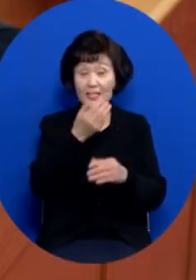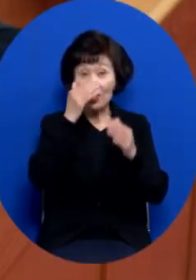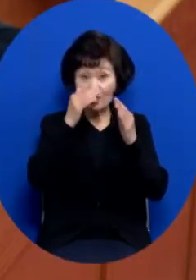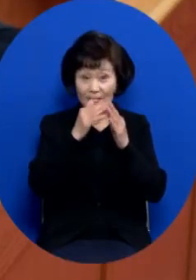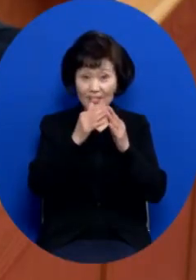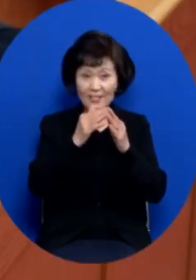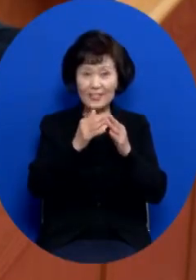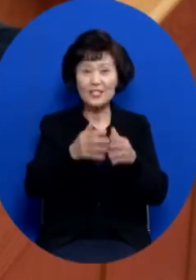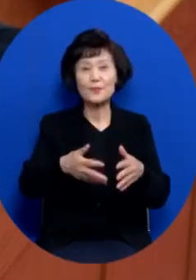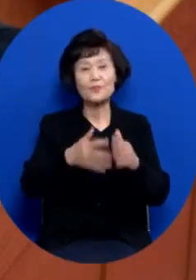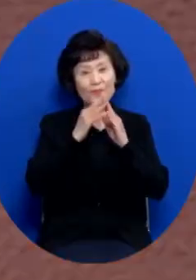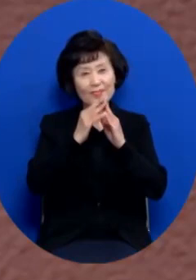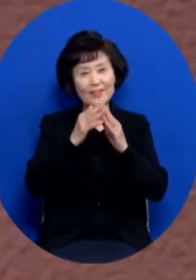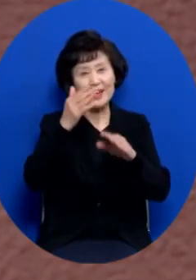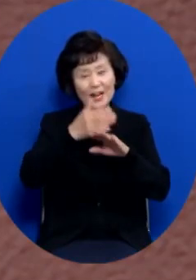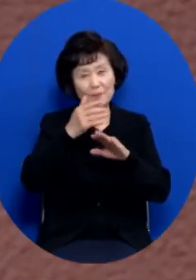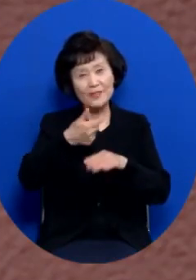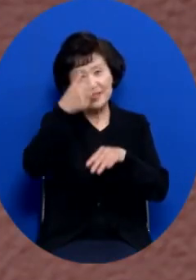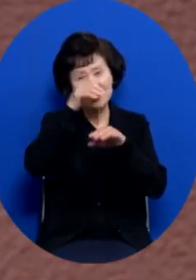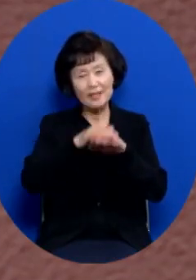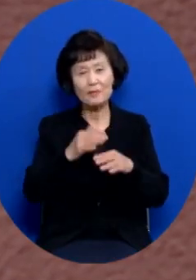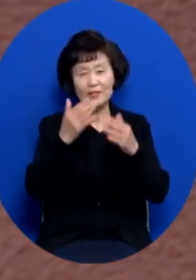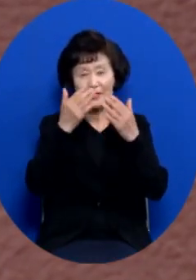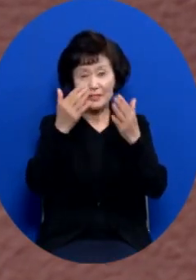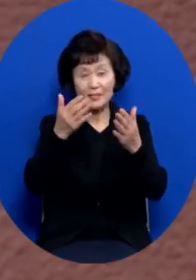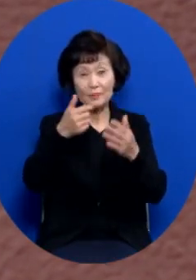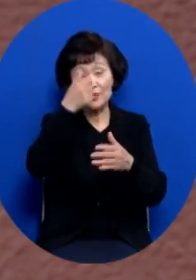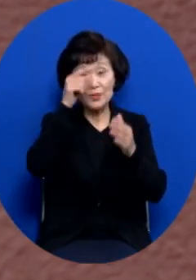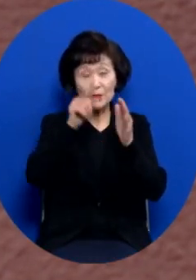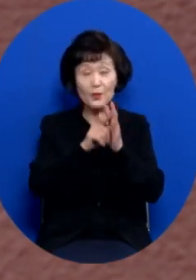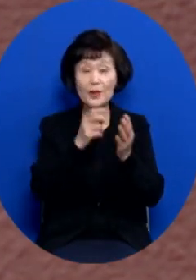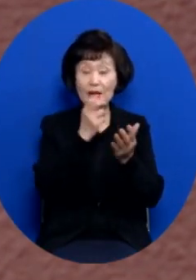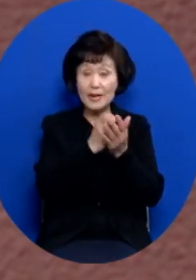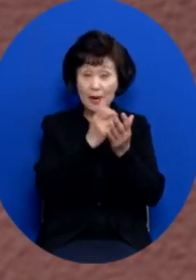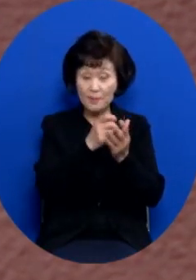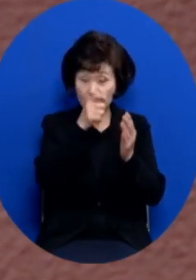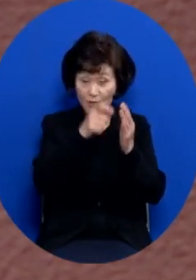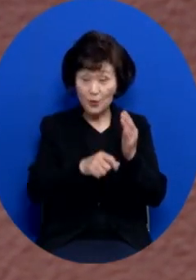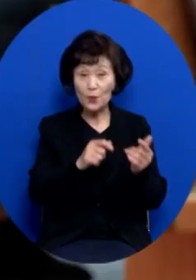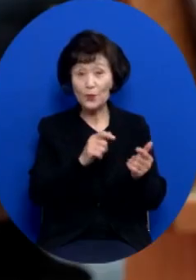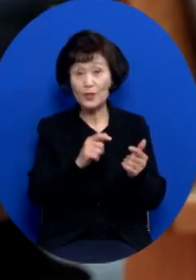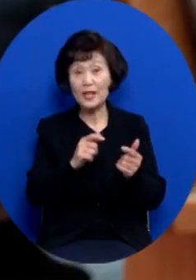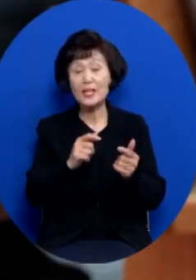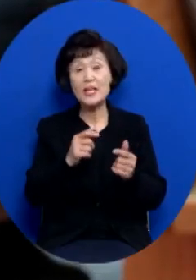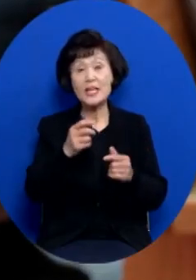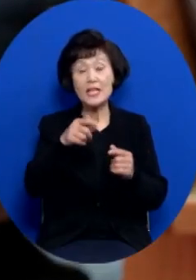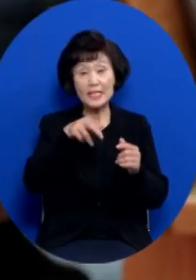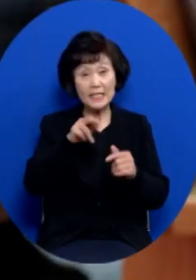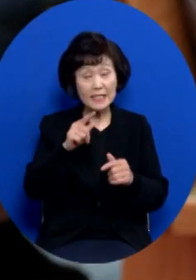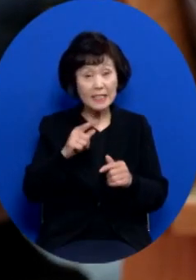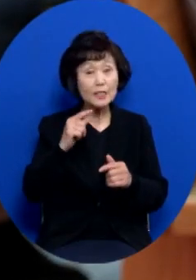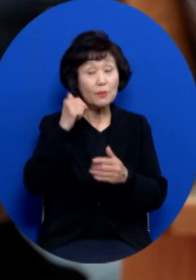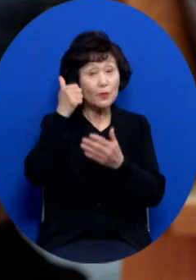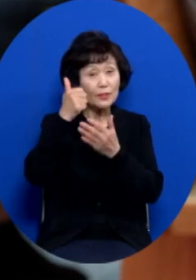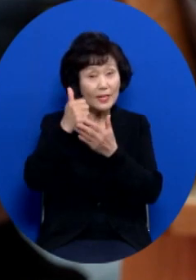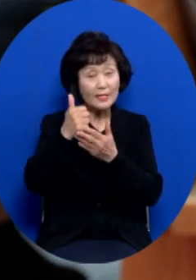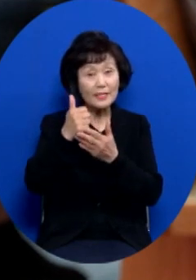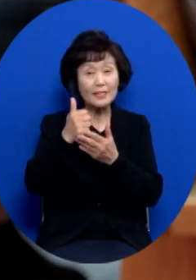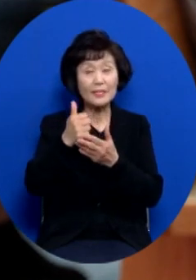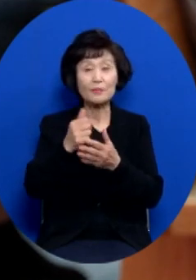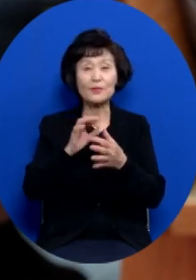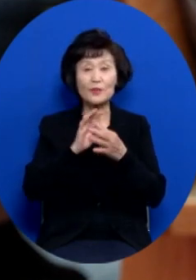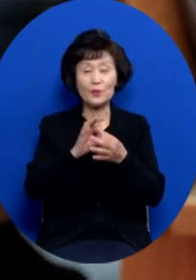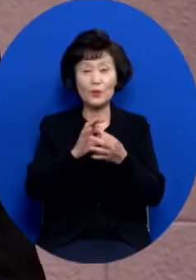아이들은 감사 찬양을 전했으며 기독교대한감리회 대전유성지방회 신영구 감리사의 집례로 봉헌